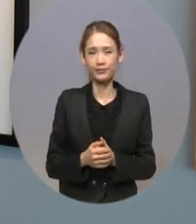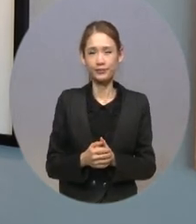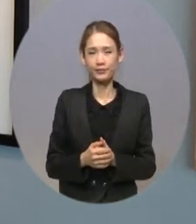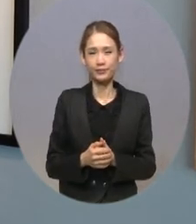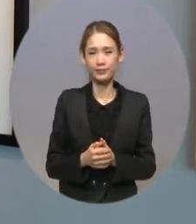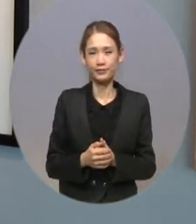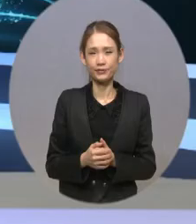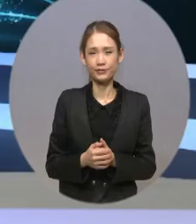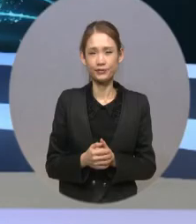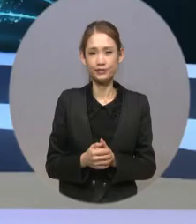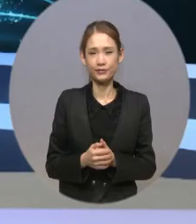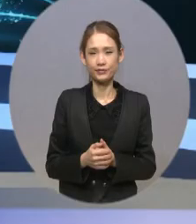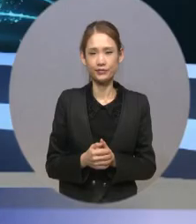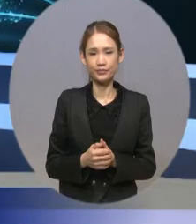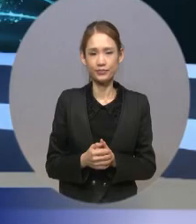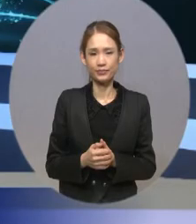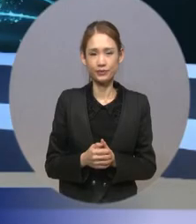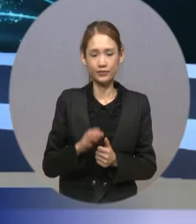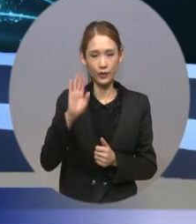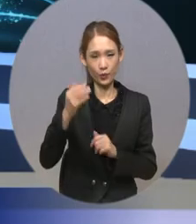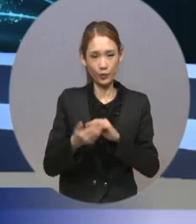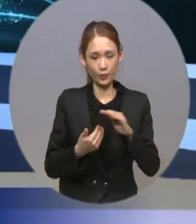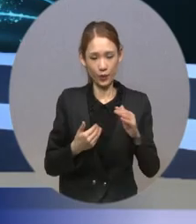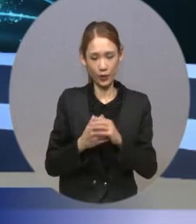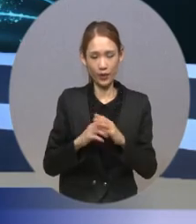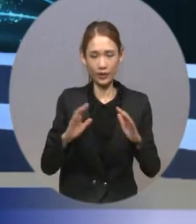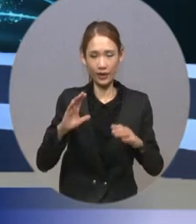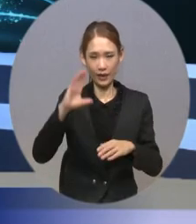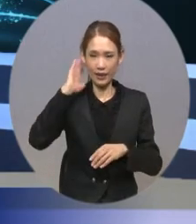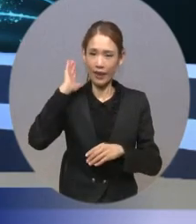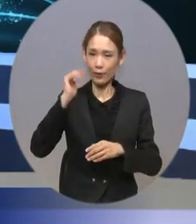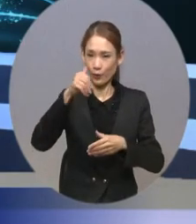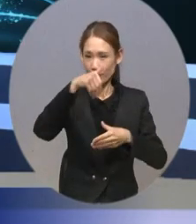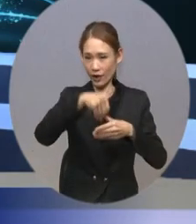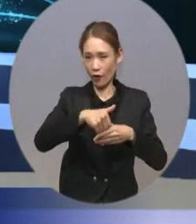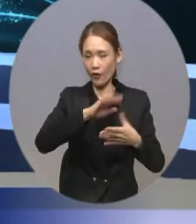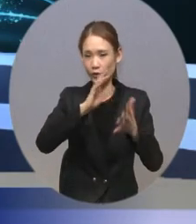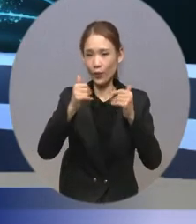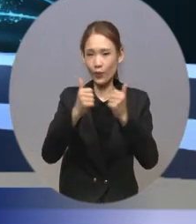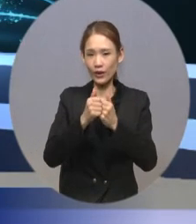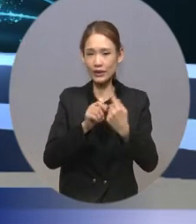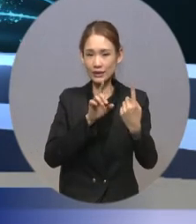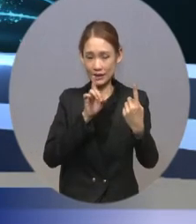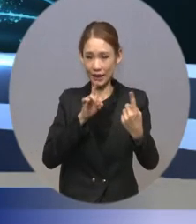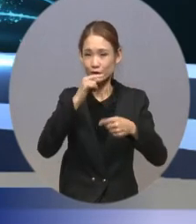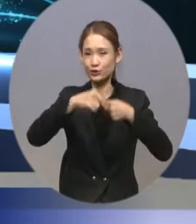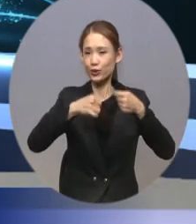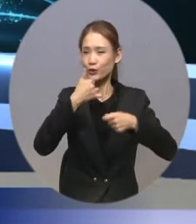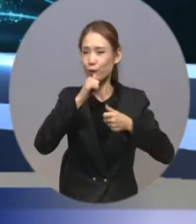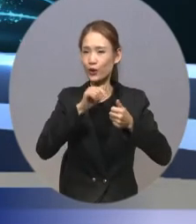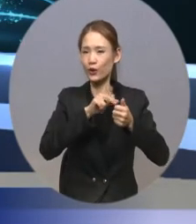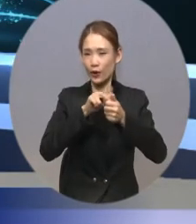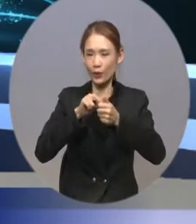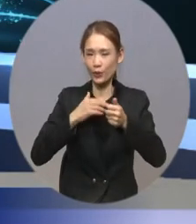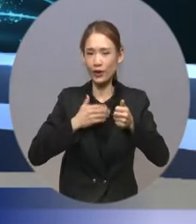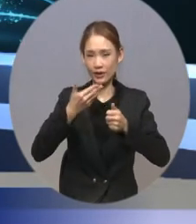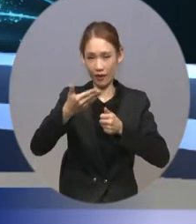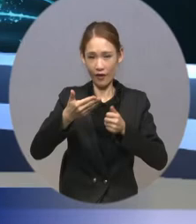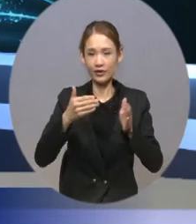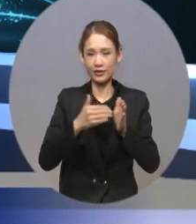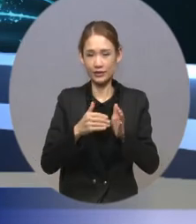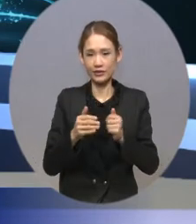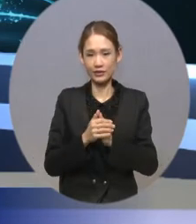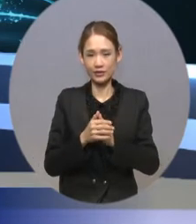이소연입니다. 앞서 대선 토론 처음으로 시도한 복지TV의 1대1 수어통역 제공 소식